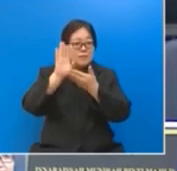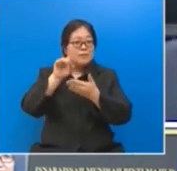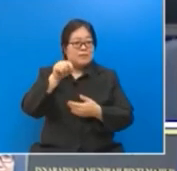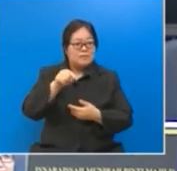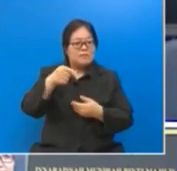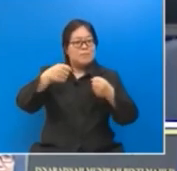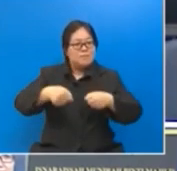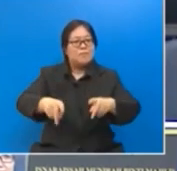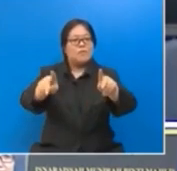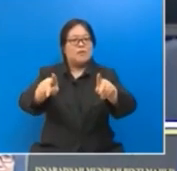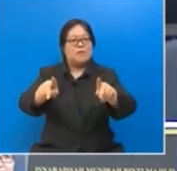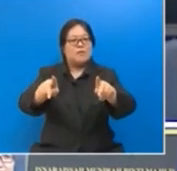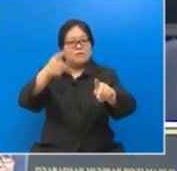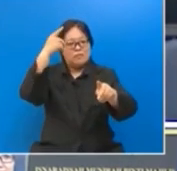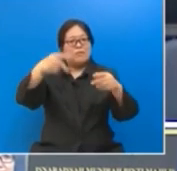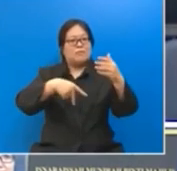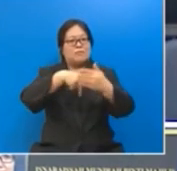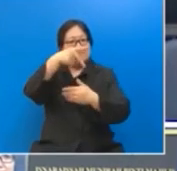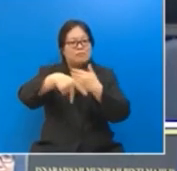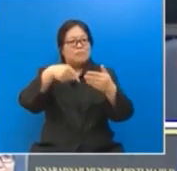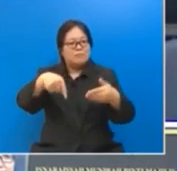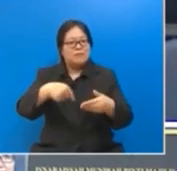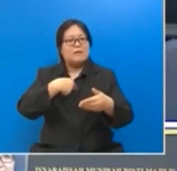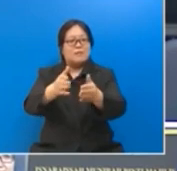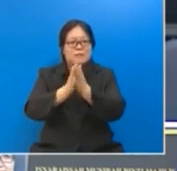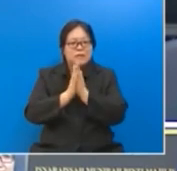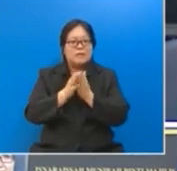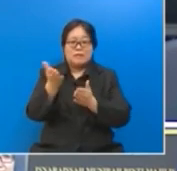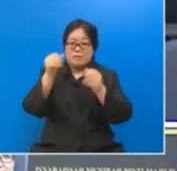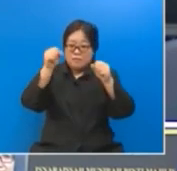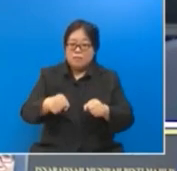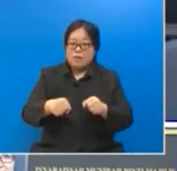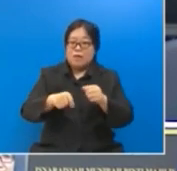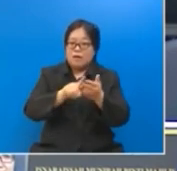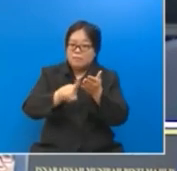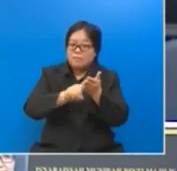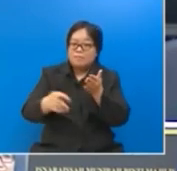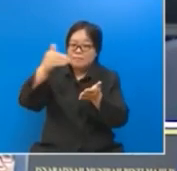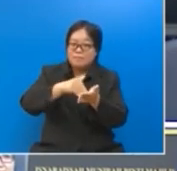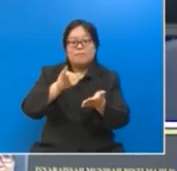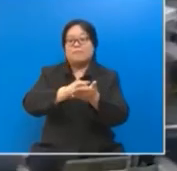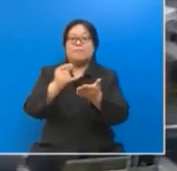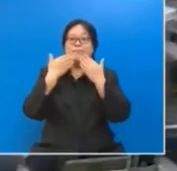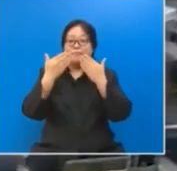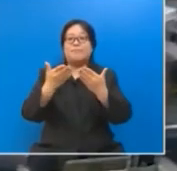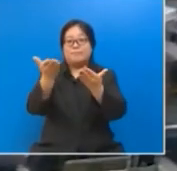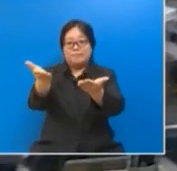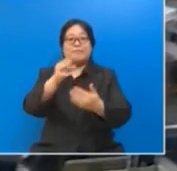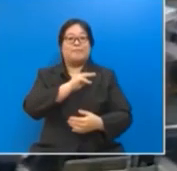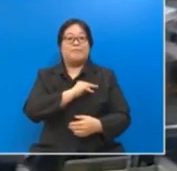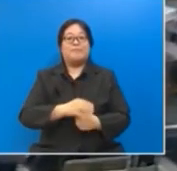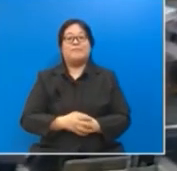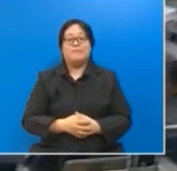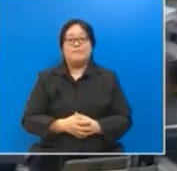mendapat peluang daripada Petronas Education Program ini, dan saya mohon agar benda ini dapat diperhalusi dengan sebaik-baiknya. Sila. Terima kasih. Menteri.